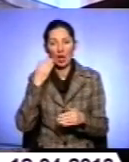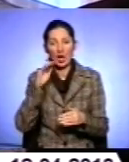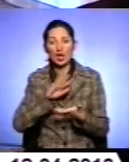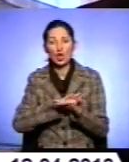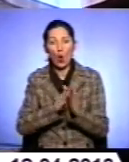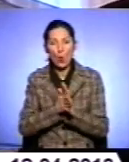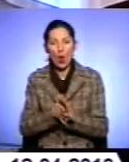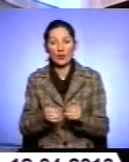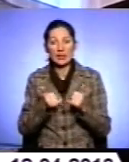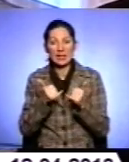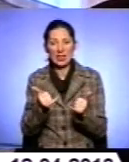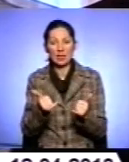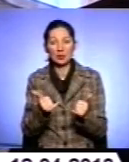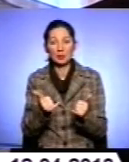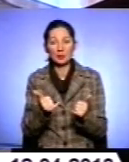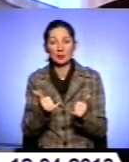умови для